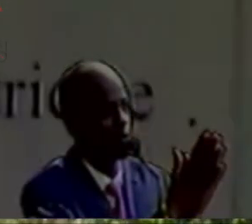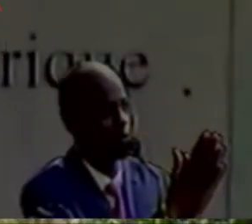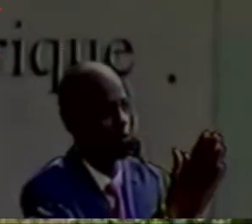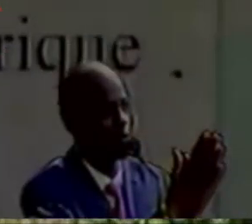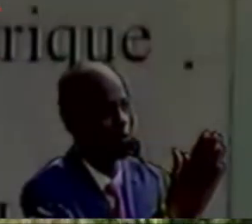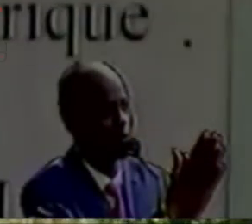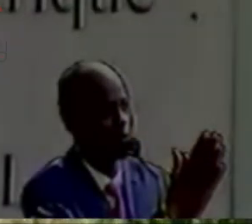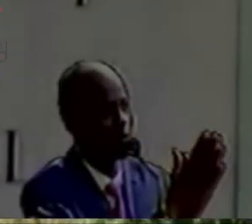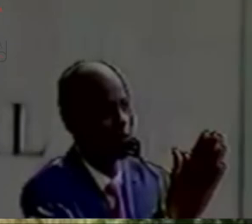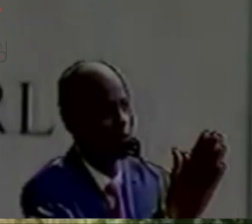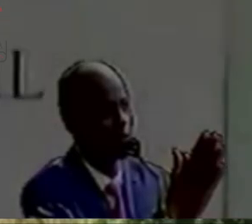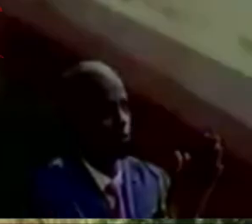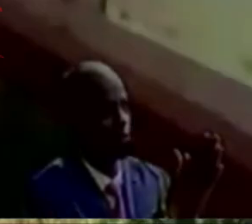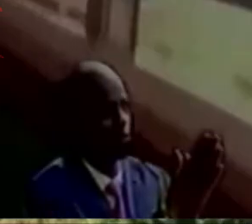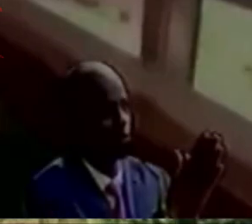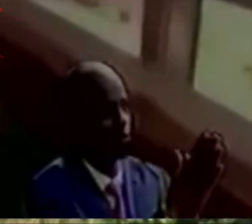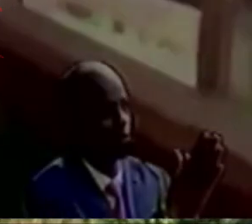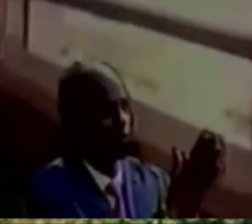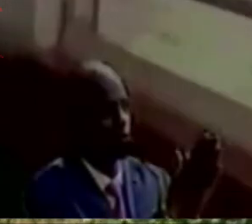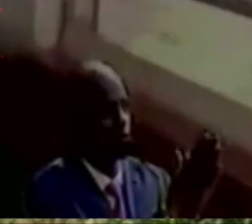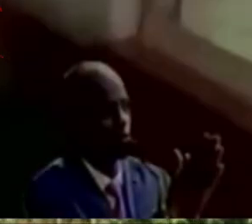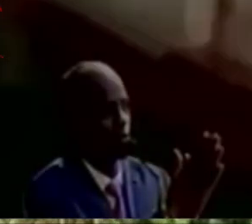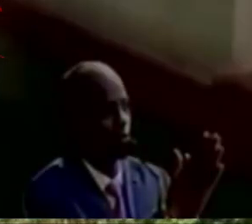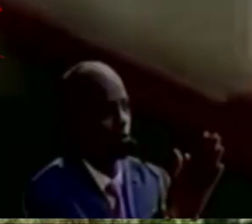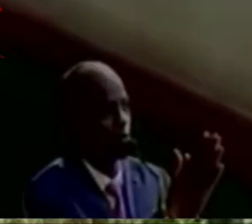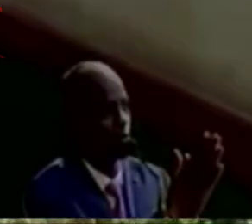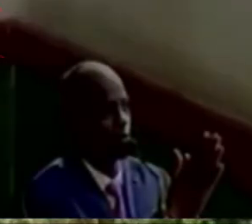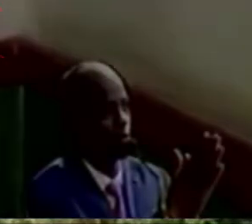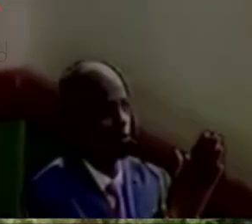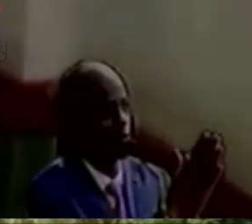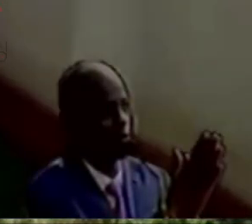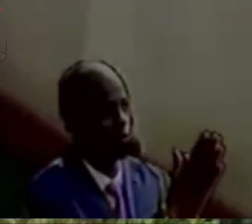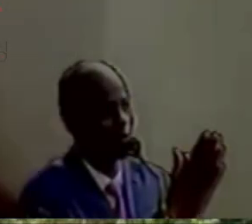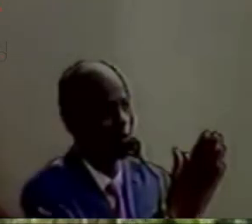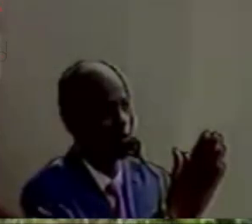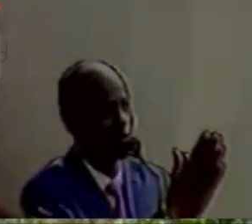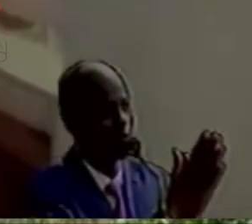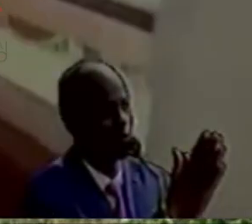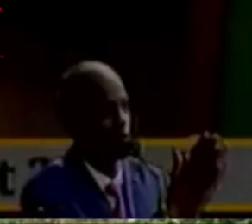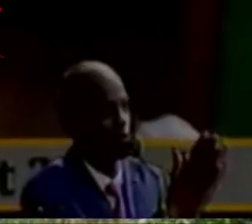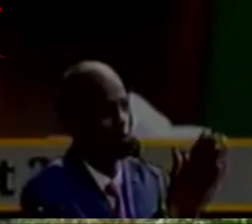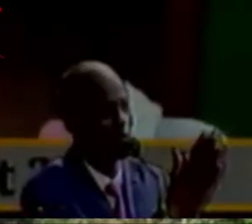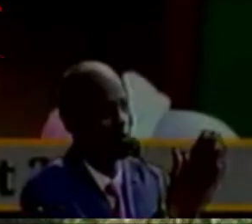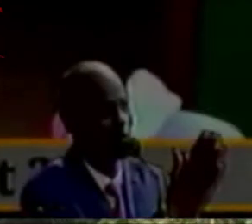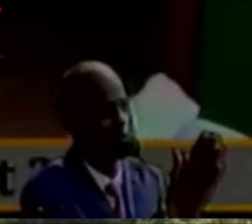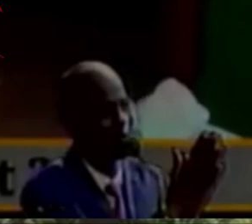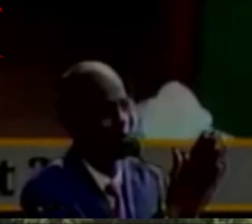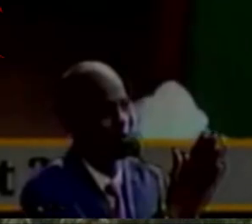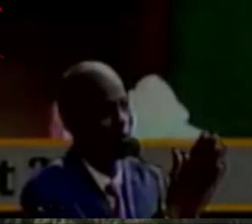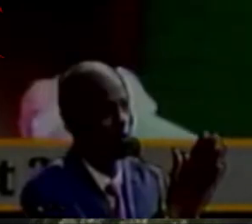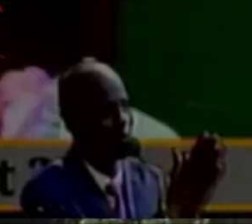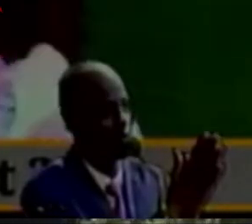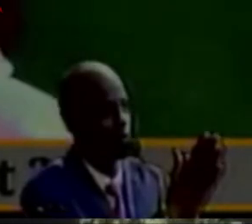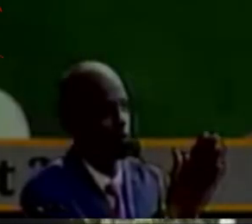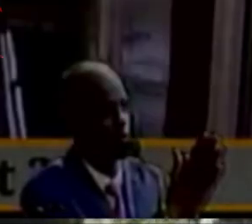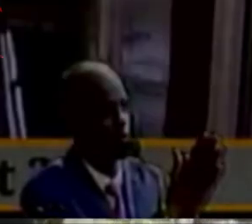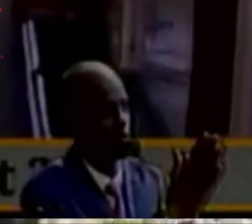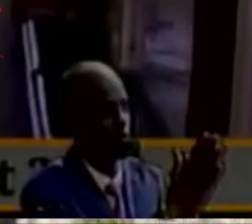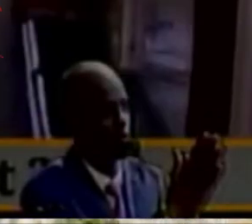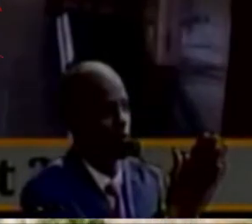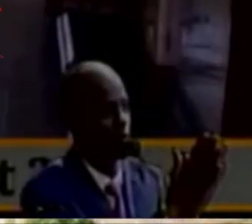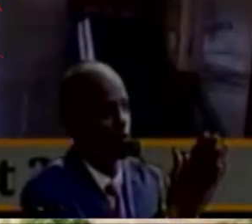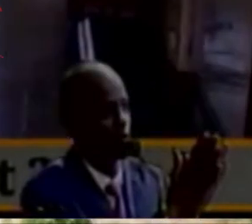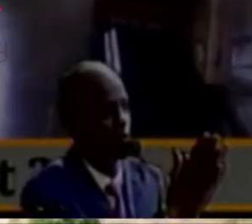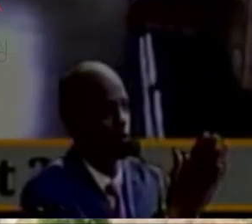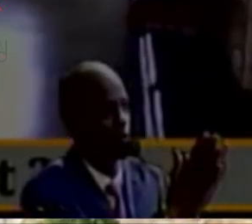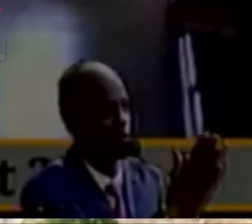voulu marquer, faire quelques choses pour marquer et période ça. Donc 110 ans